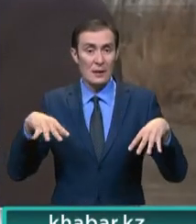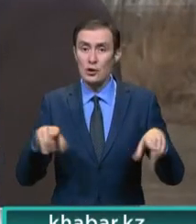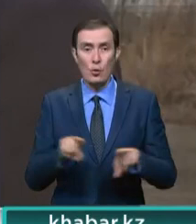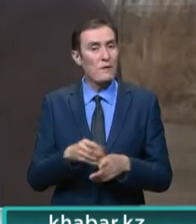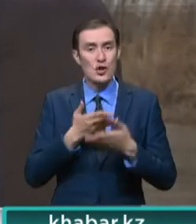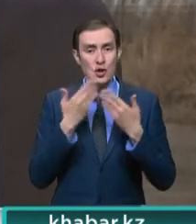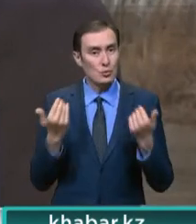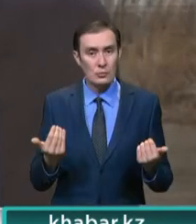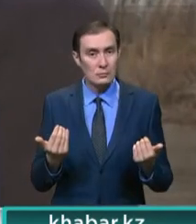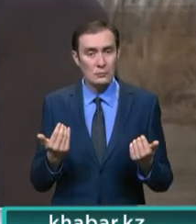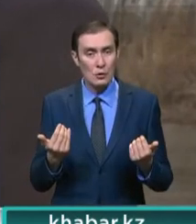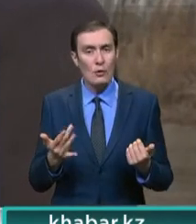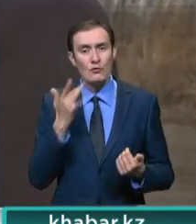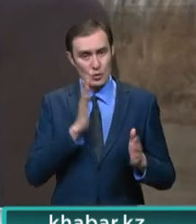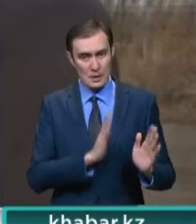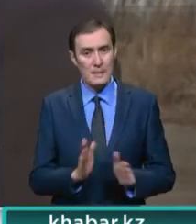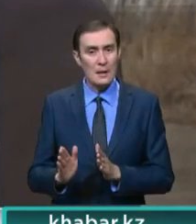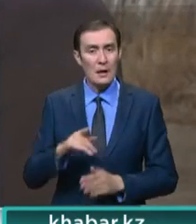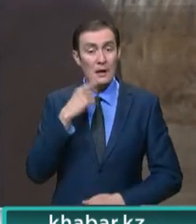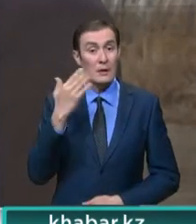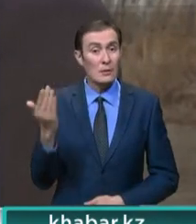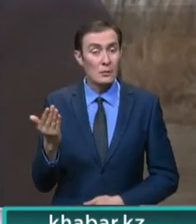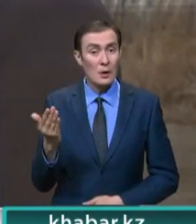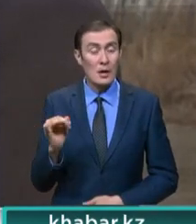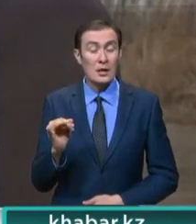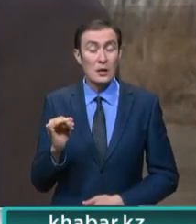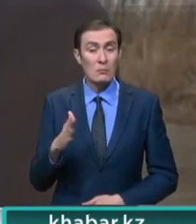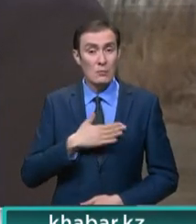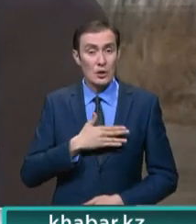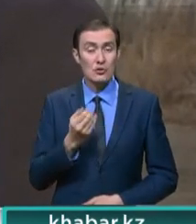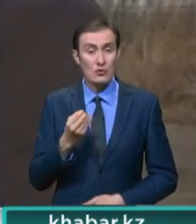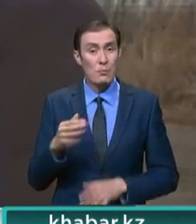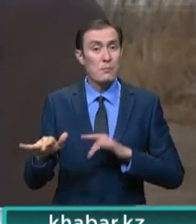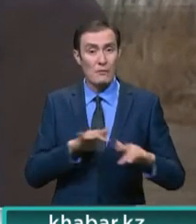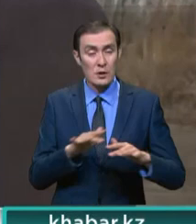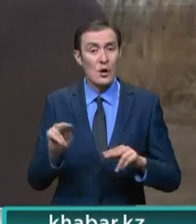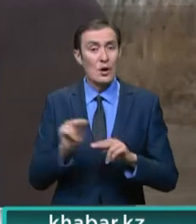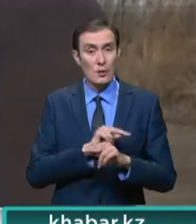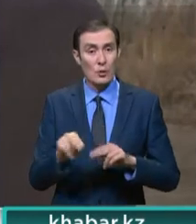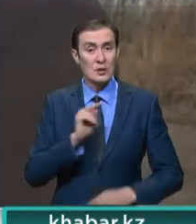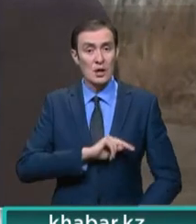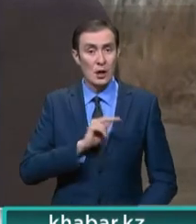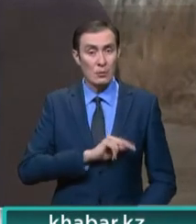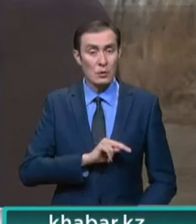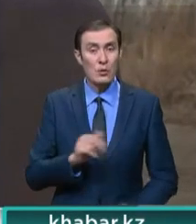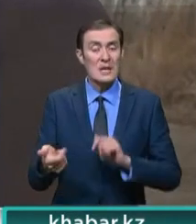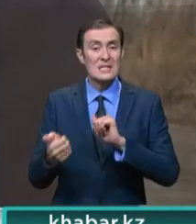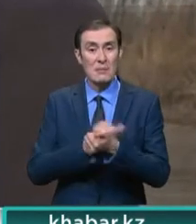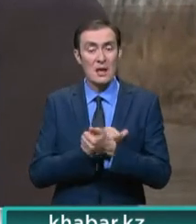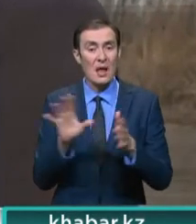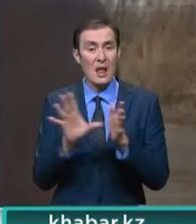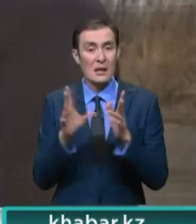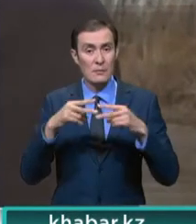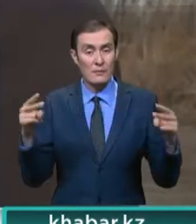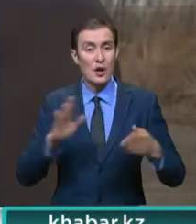такого нету, все стабильно ситуация. А также мы параллельно проводим сейчас ремонтные работы по замене линий